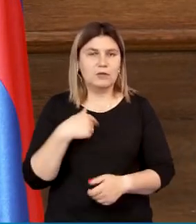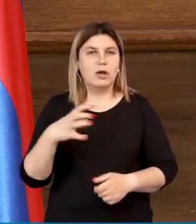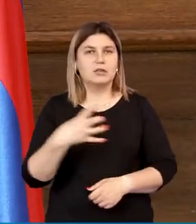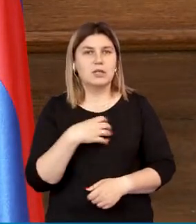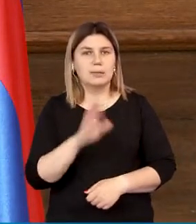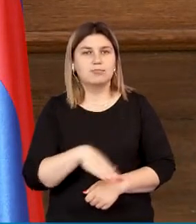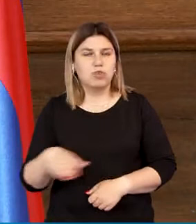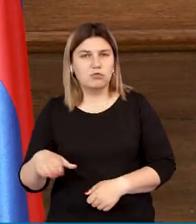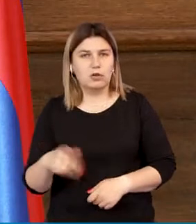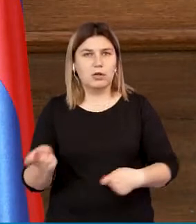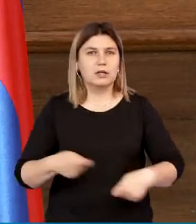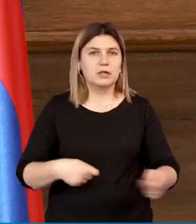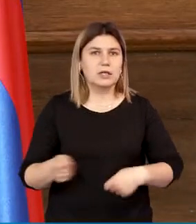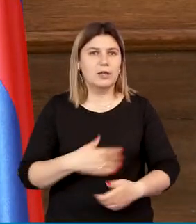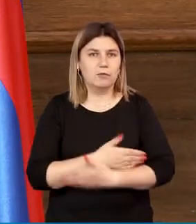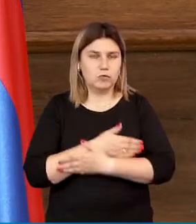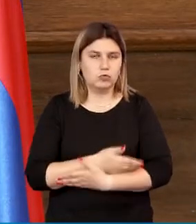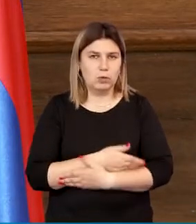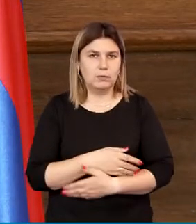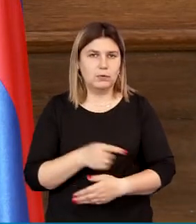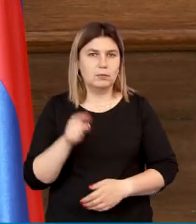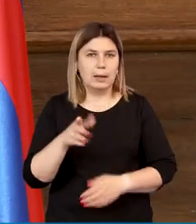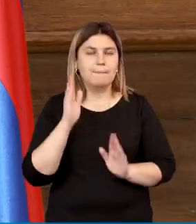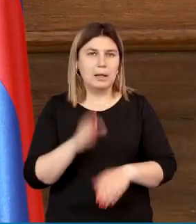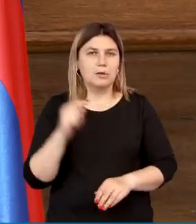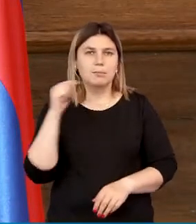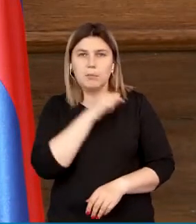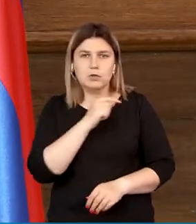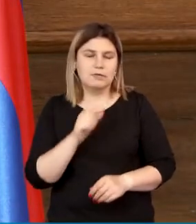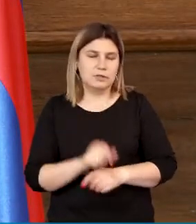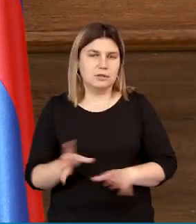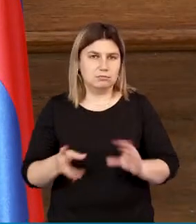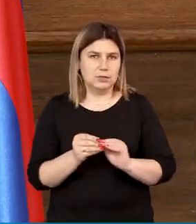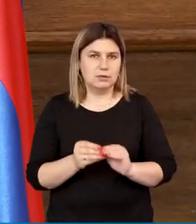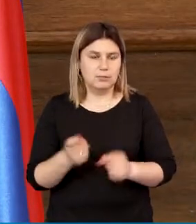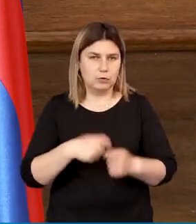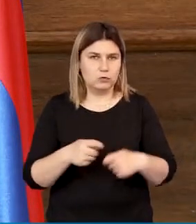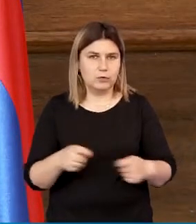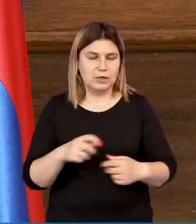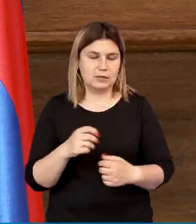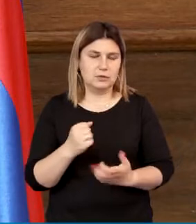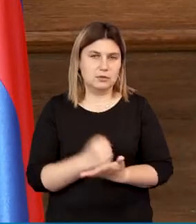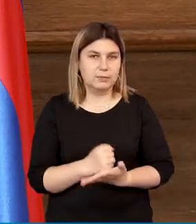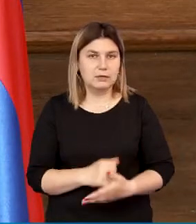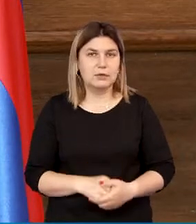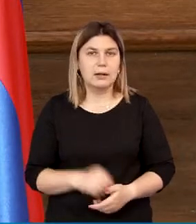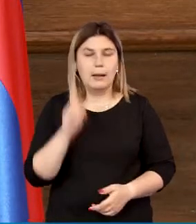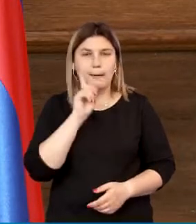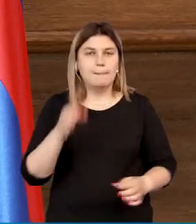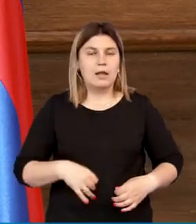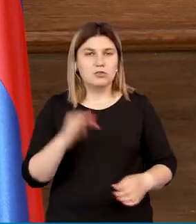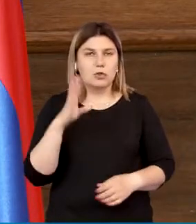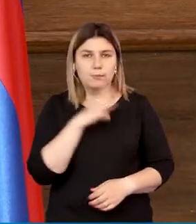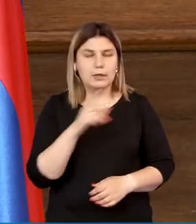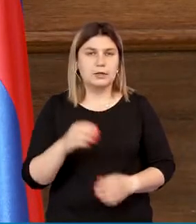przedszkoli i kierownicy żłobków sobie z tym wspólnie z rodzicami muszą jakoś poradzić. Pan Tomasz. Dzień dobry,